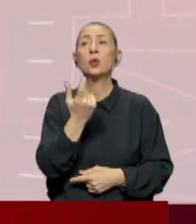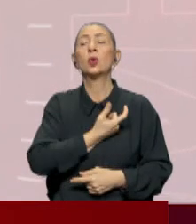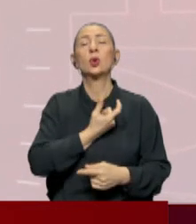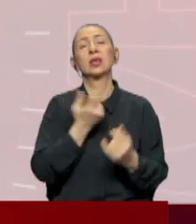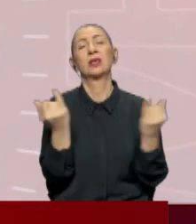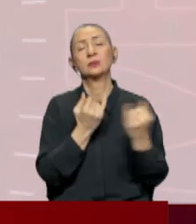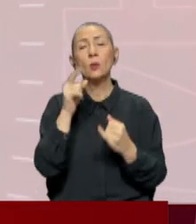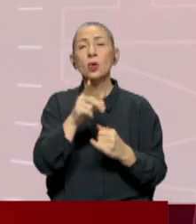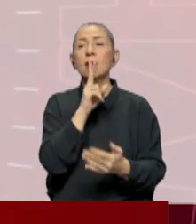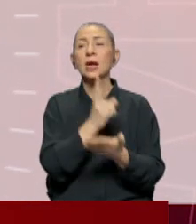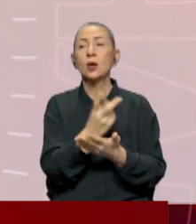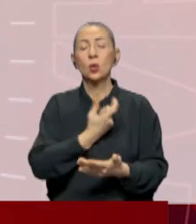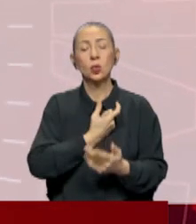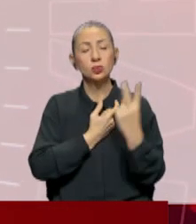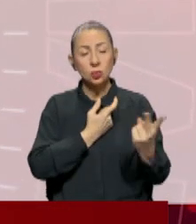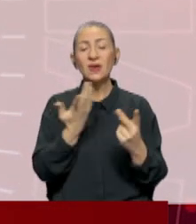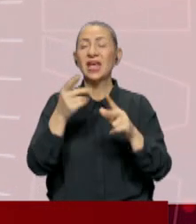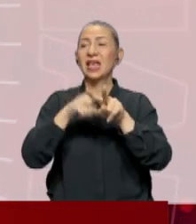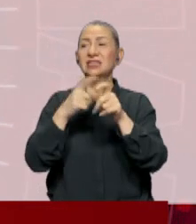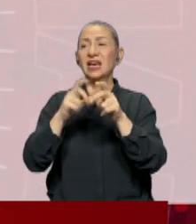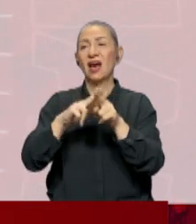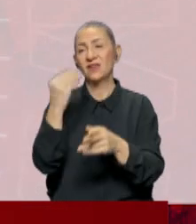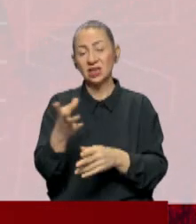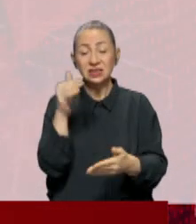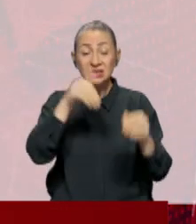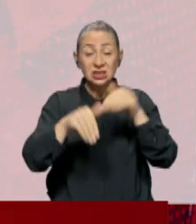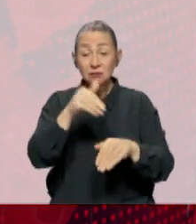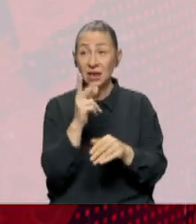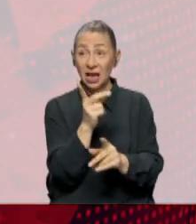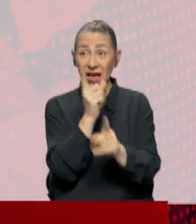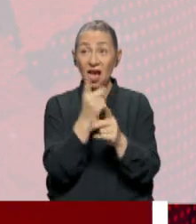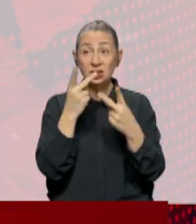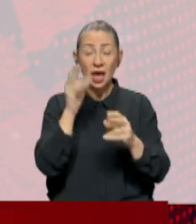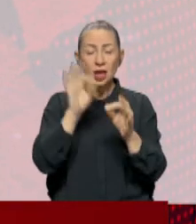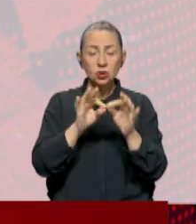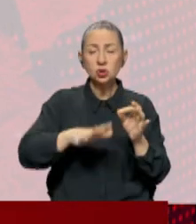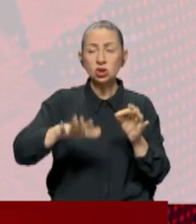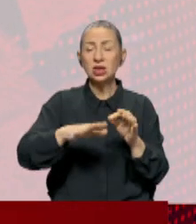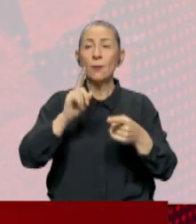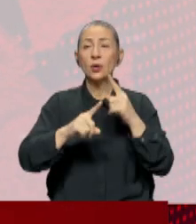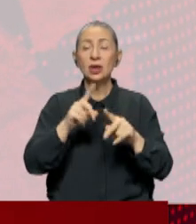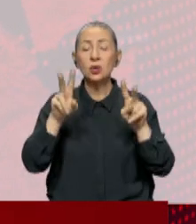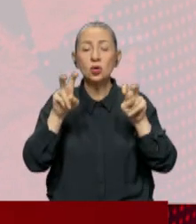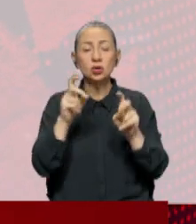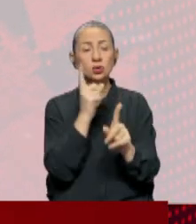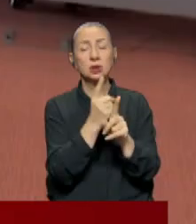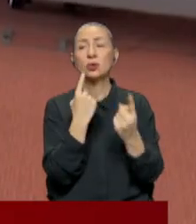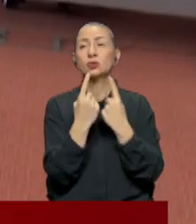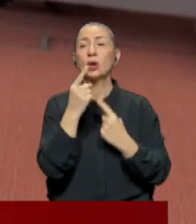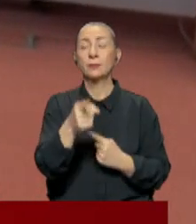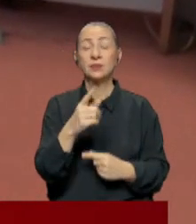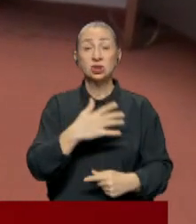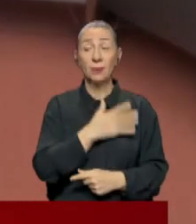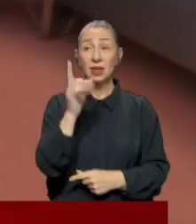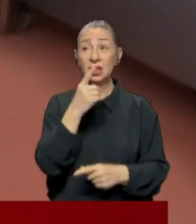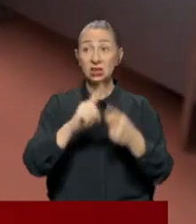hukuki tartışma. Bunun kararını hukukçular ve YSK verecek. Seçime dönük açıklamaları ekonomik, sosyal ve siyasal meseleler üzerinden yapalım. CHP